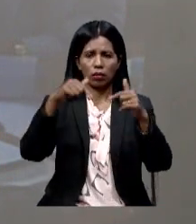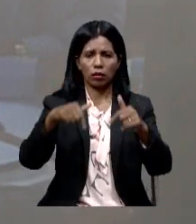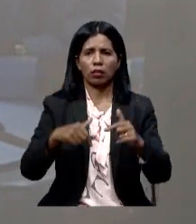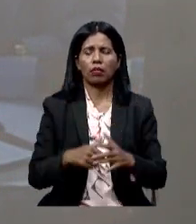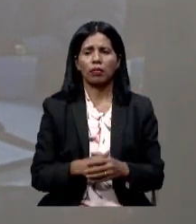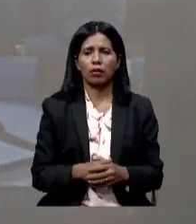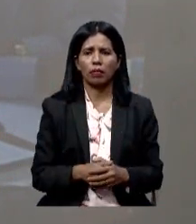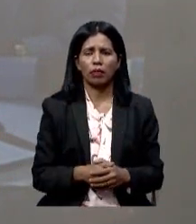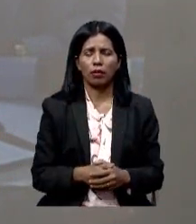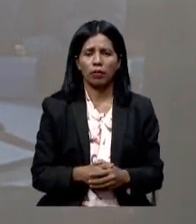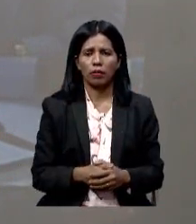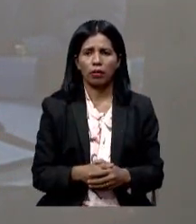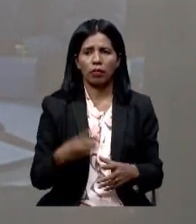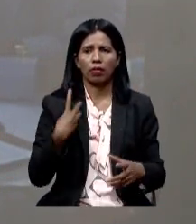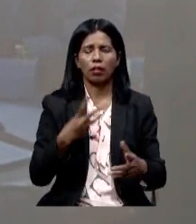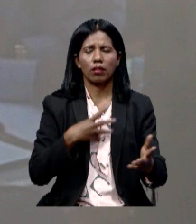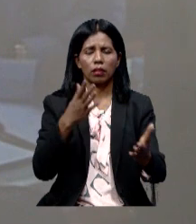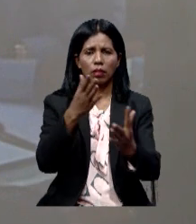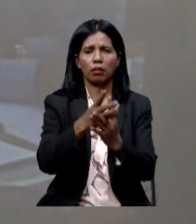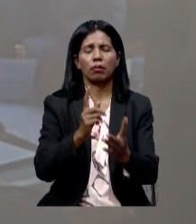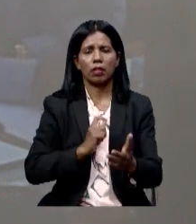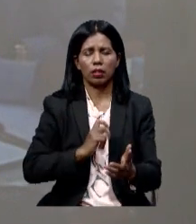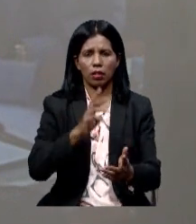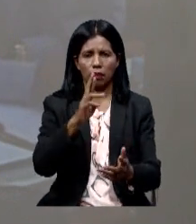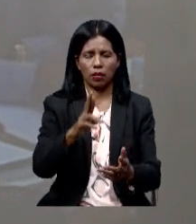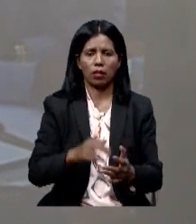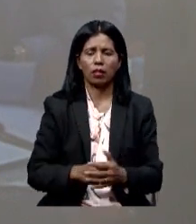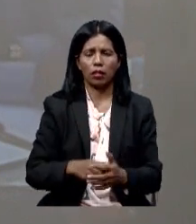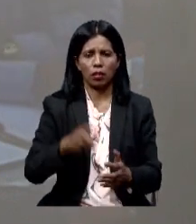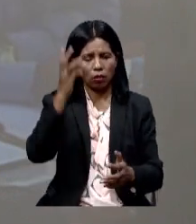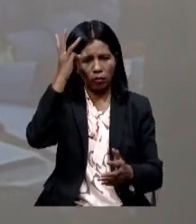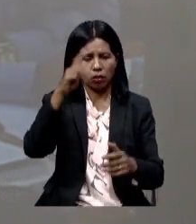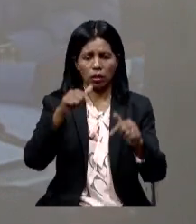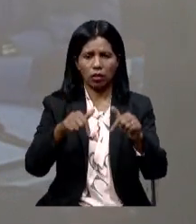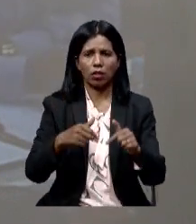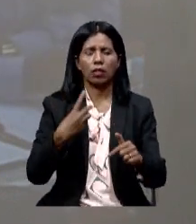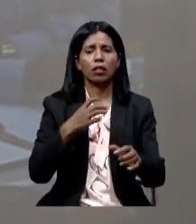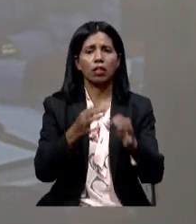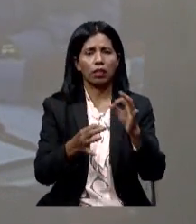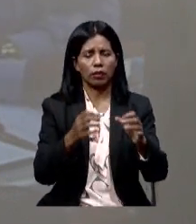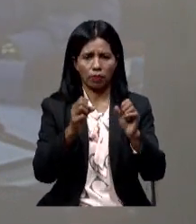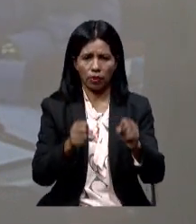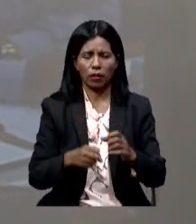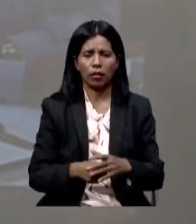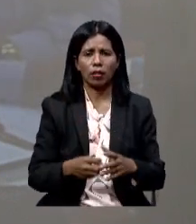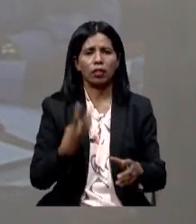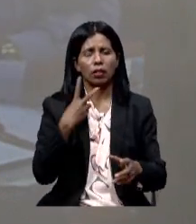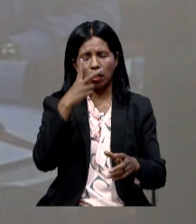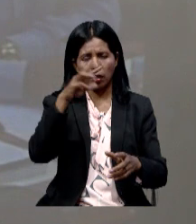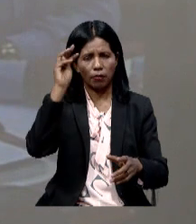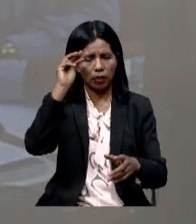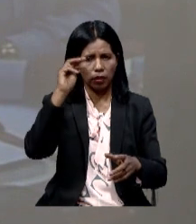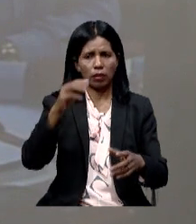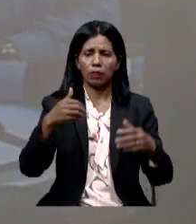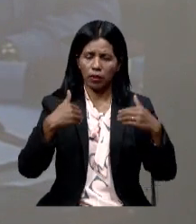rotunda be ita tu tambah tibar anta perkupasang idane sebele karek ithare ba misteru sir neve mak